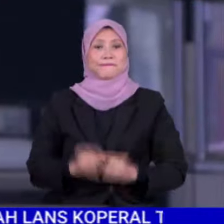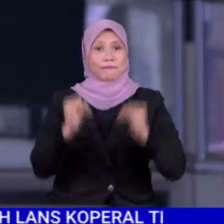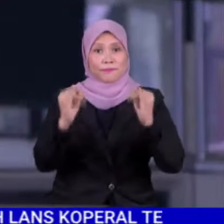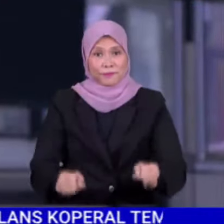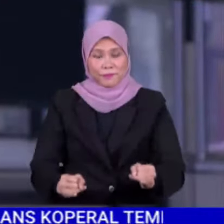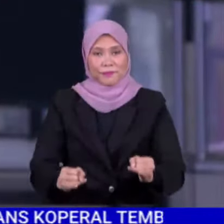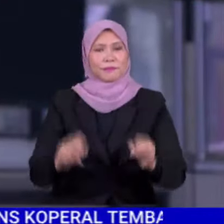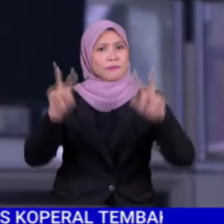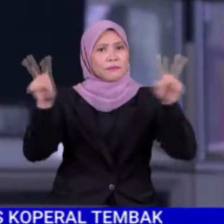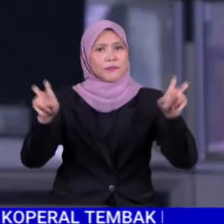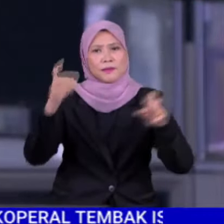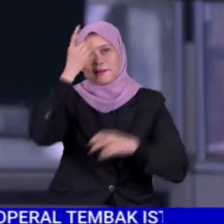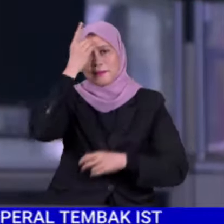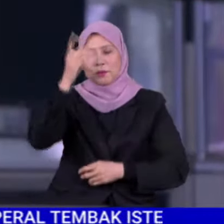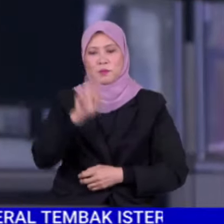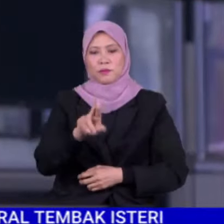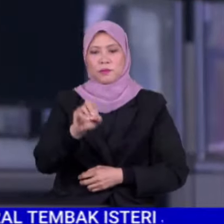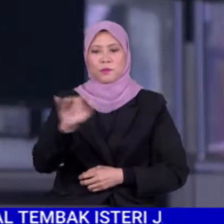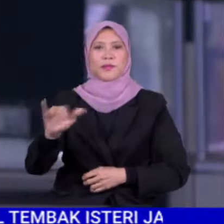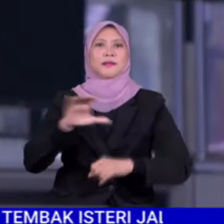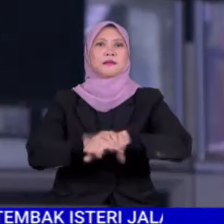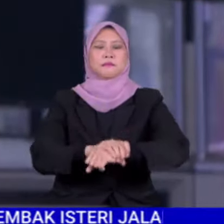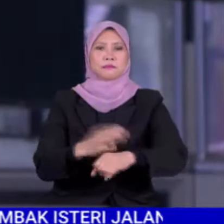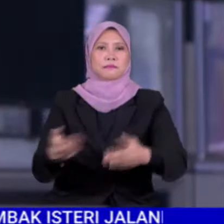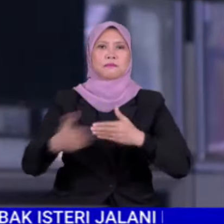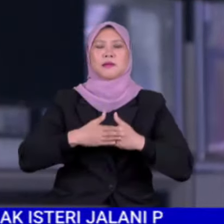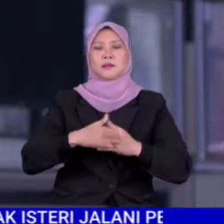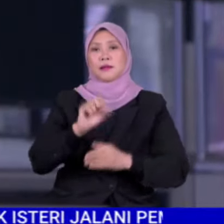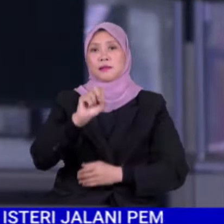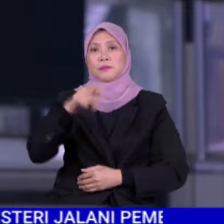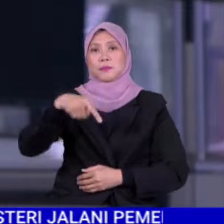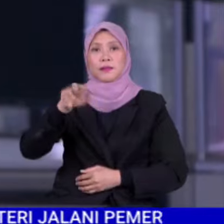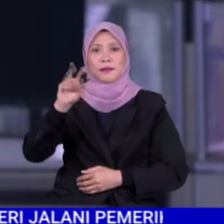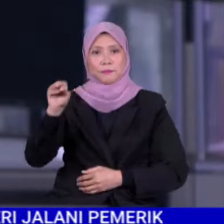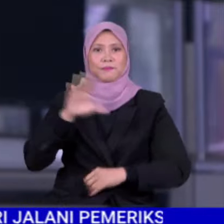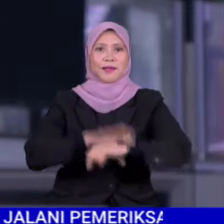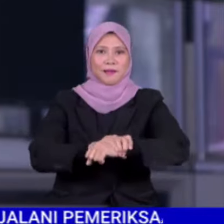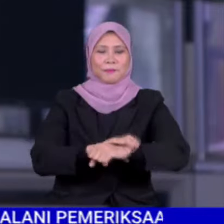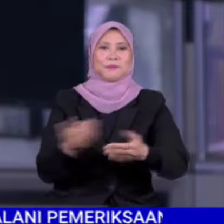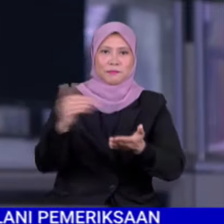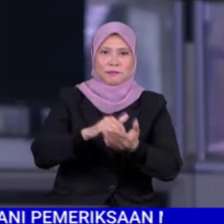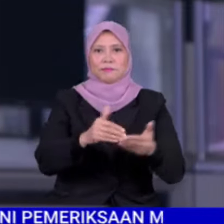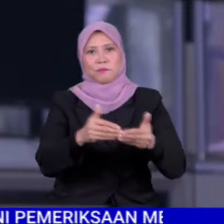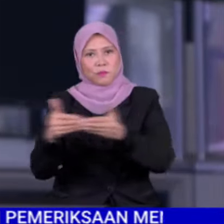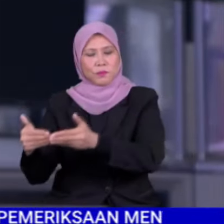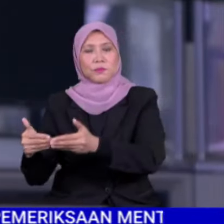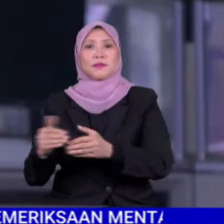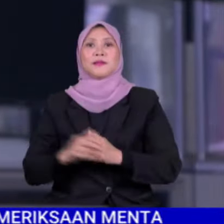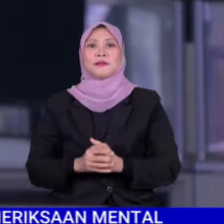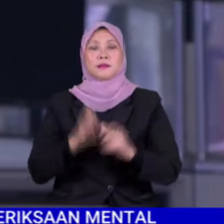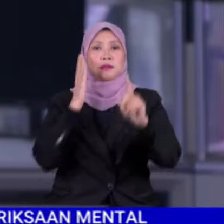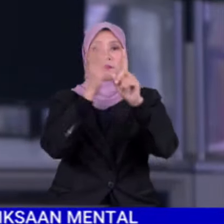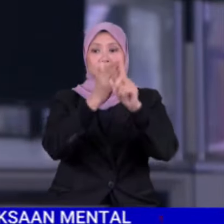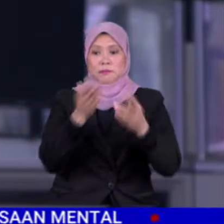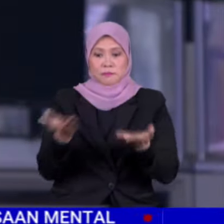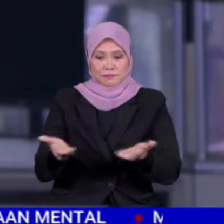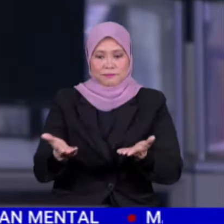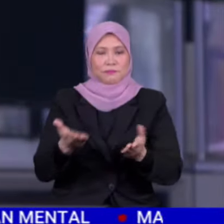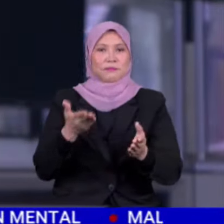Individu dikenali sebagai Datuk Roy yang ditahan semula SPRM semalam direman sekali lagi. Kali ini suspek